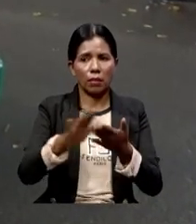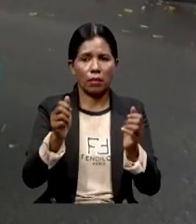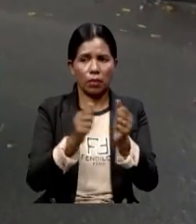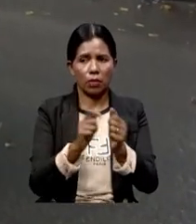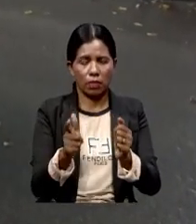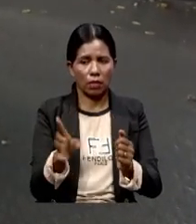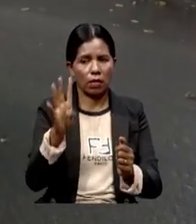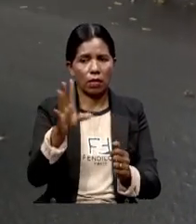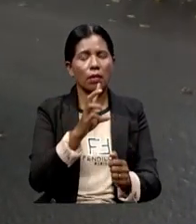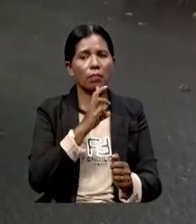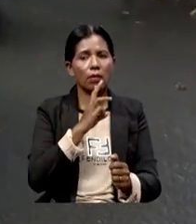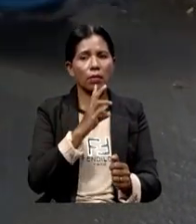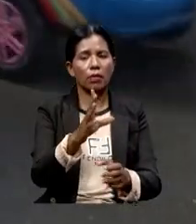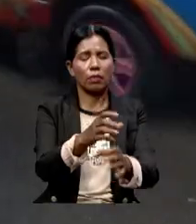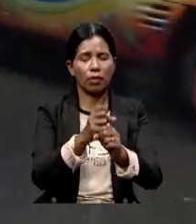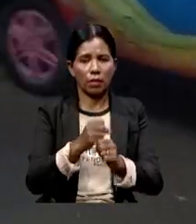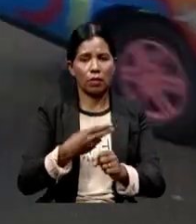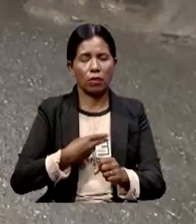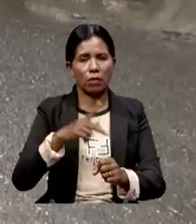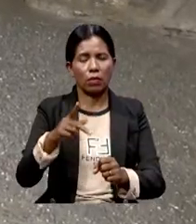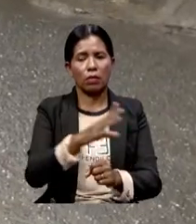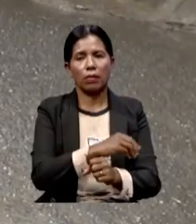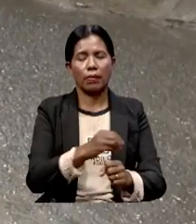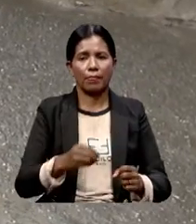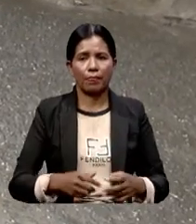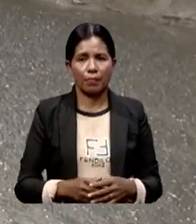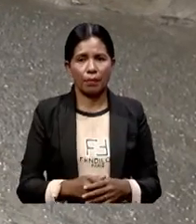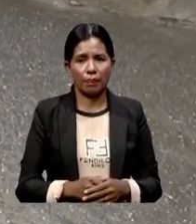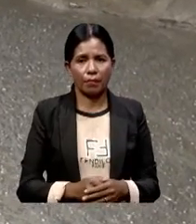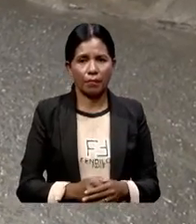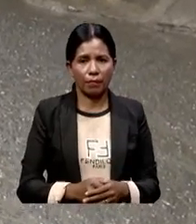resin hat no be refere kuru iha kuluhung no maskarinyes ekipa kobertura ZMN.